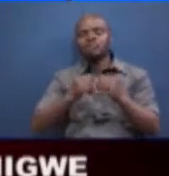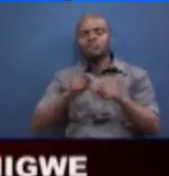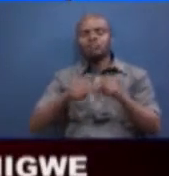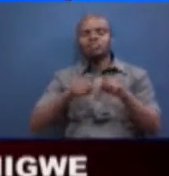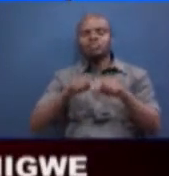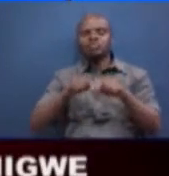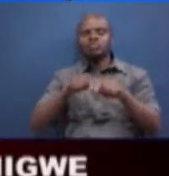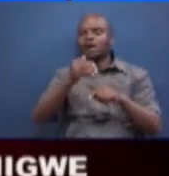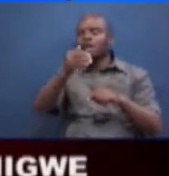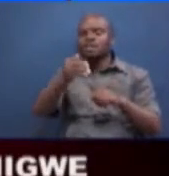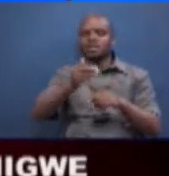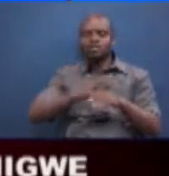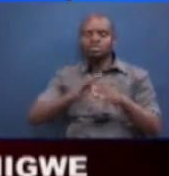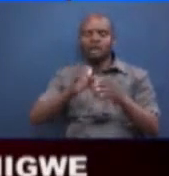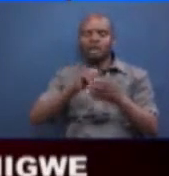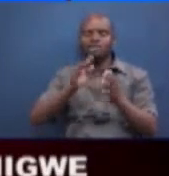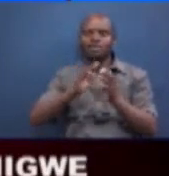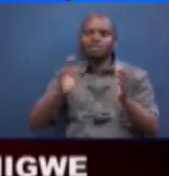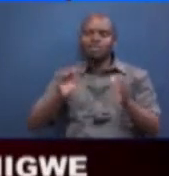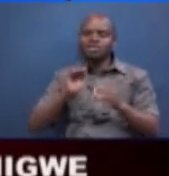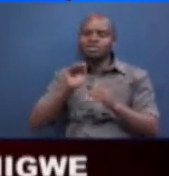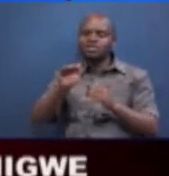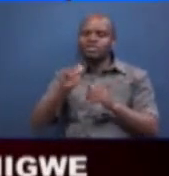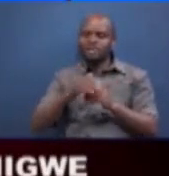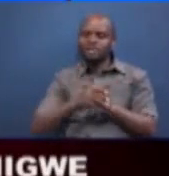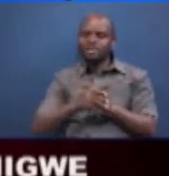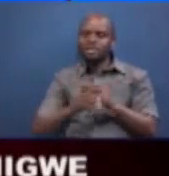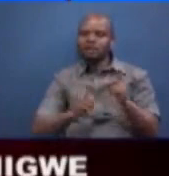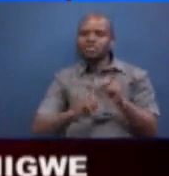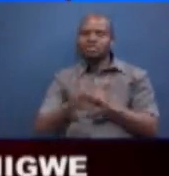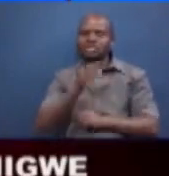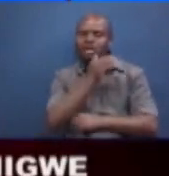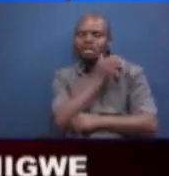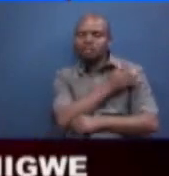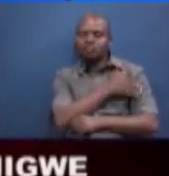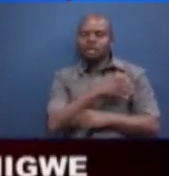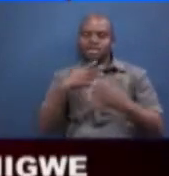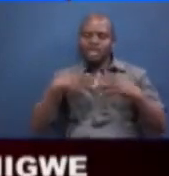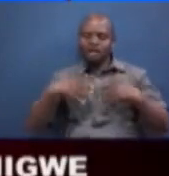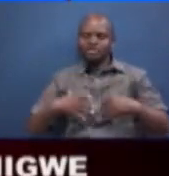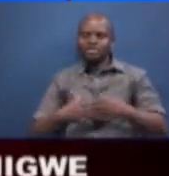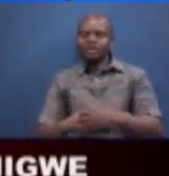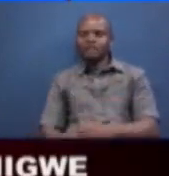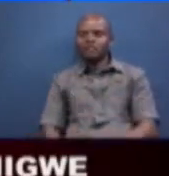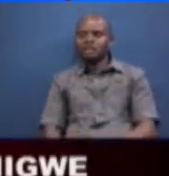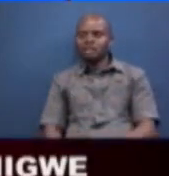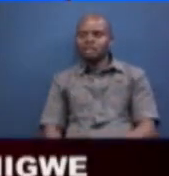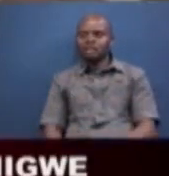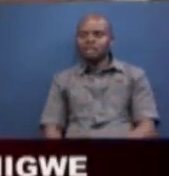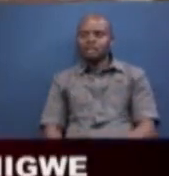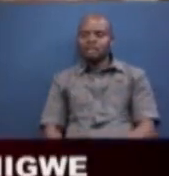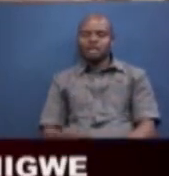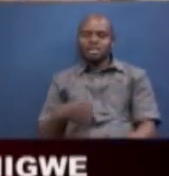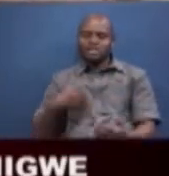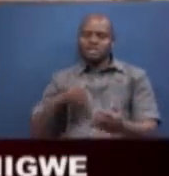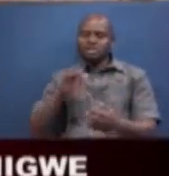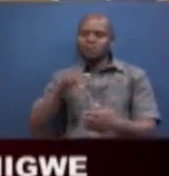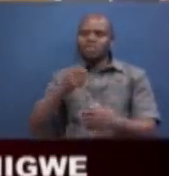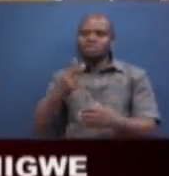umbali mrefu na kutumia gharama kubwa za usafiri kufuata huduma za afya. Kwa mujibu wa sensa ya